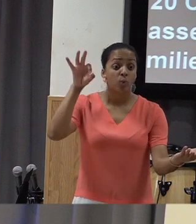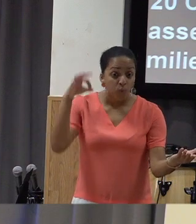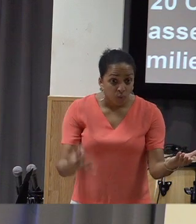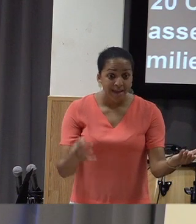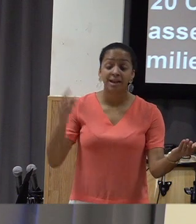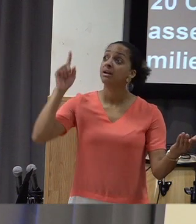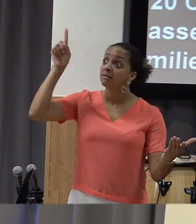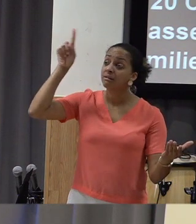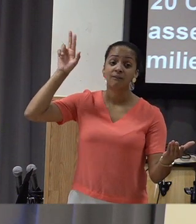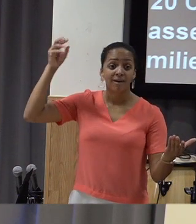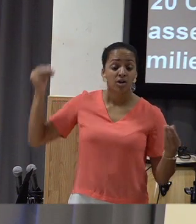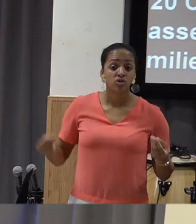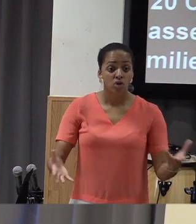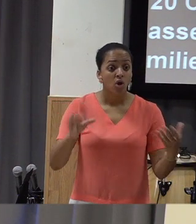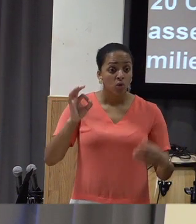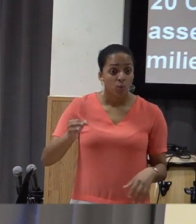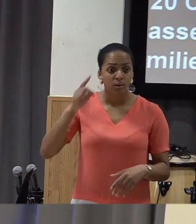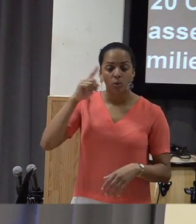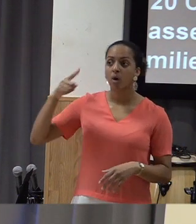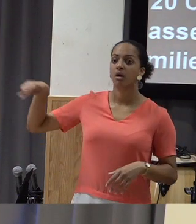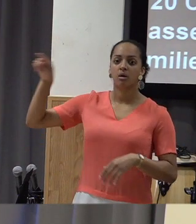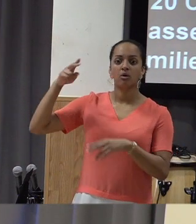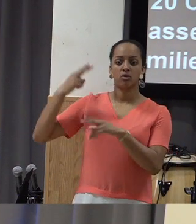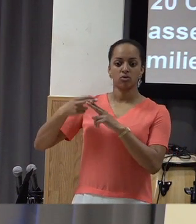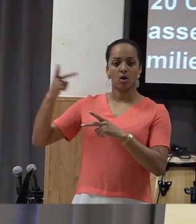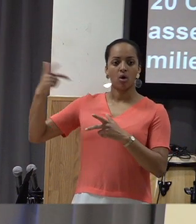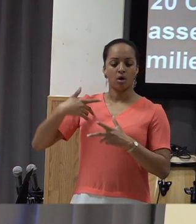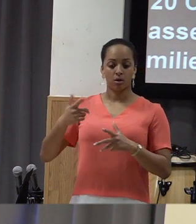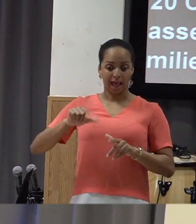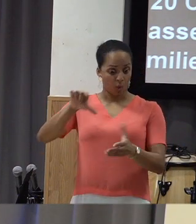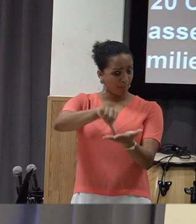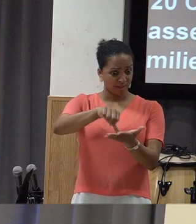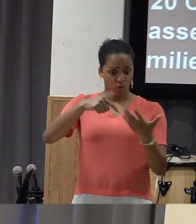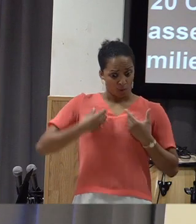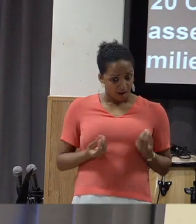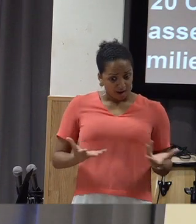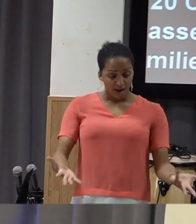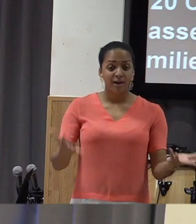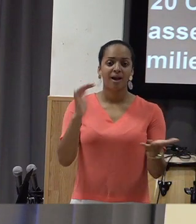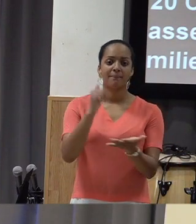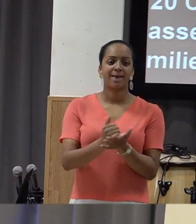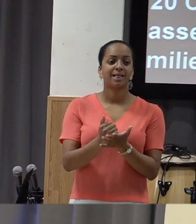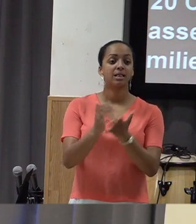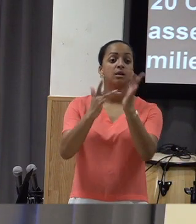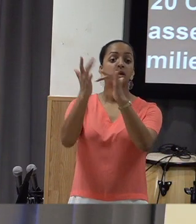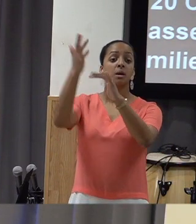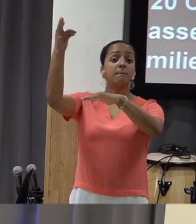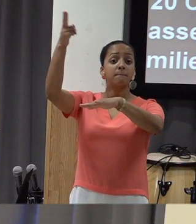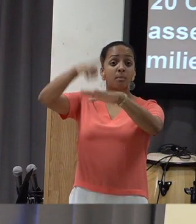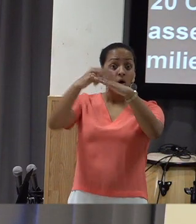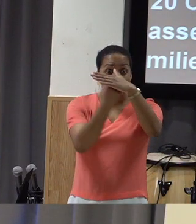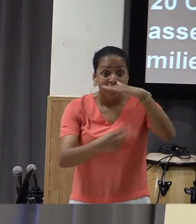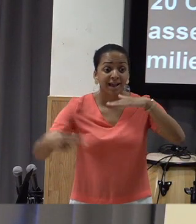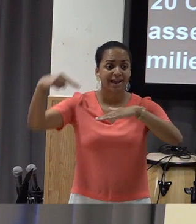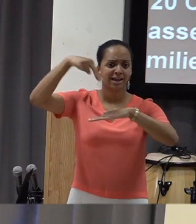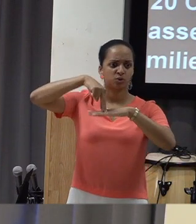les cieux, car là où 2 ou 3 sont assemblés en mon nom, je suis au milieu d'eux. Alléluia. » Christ est mort et ressuscité pour que